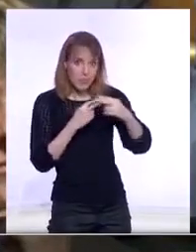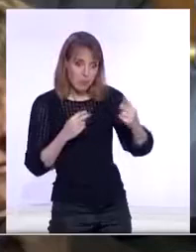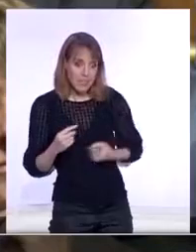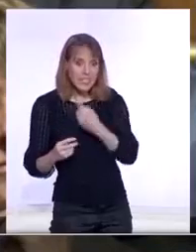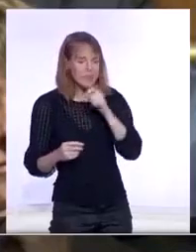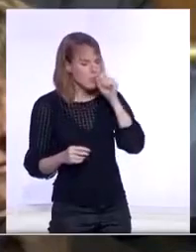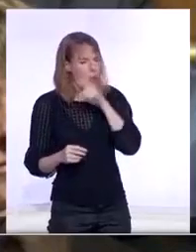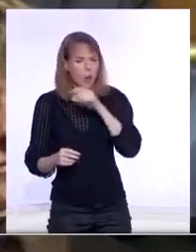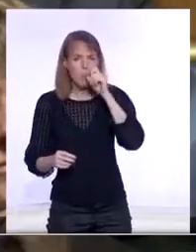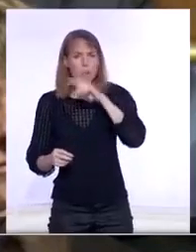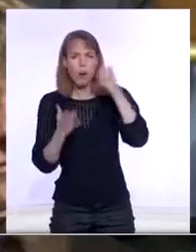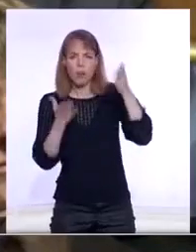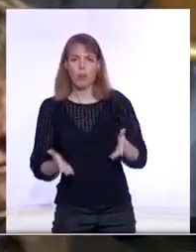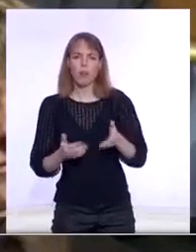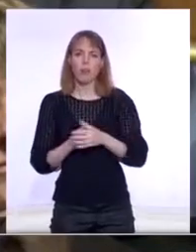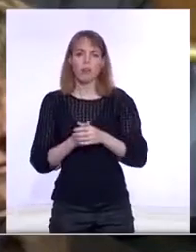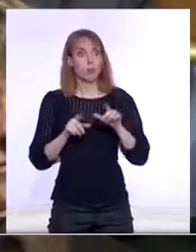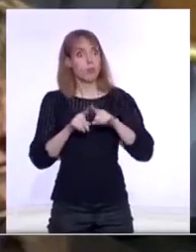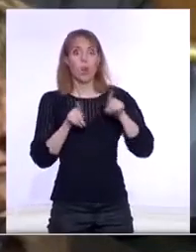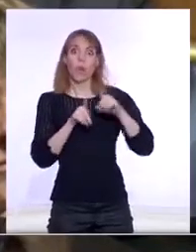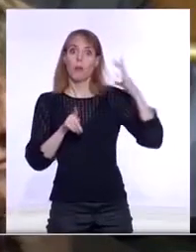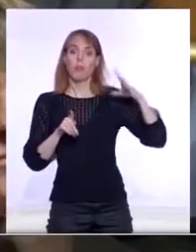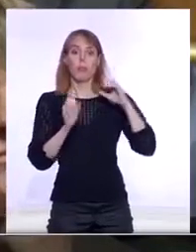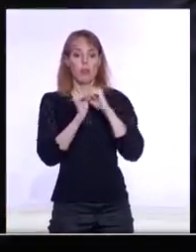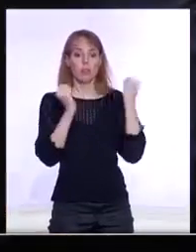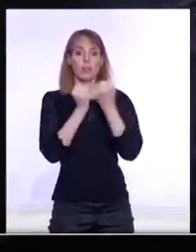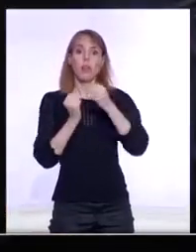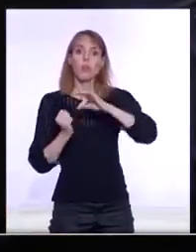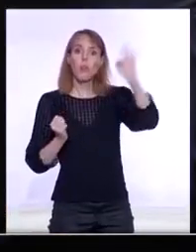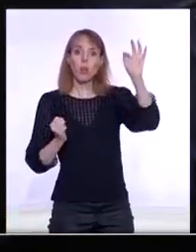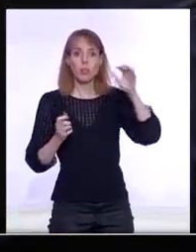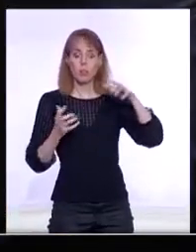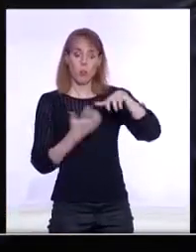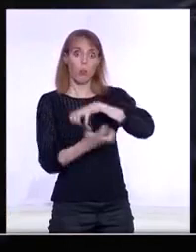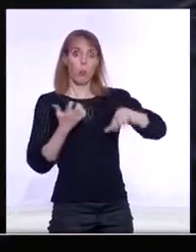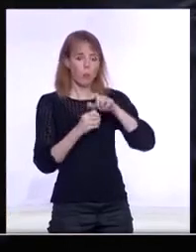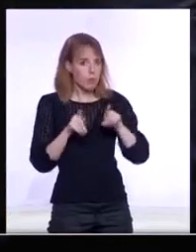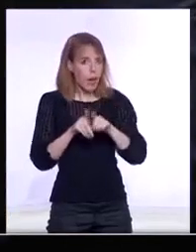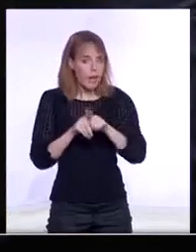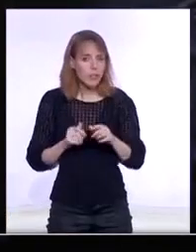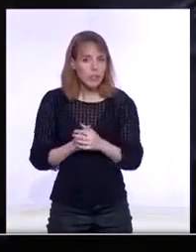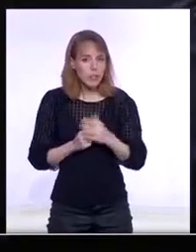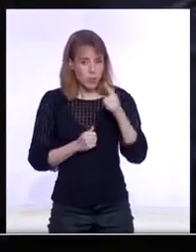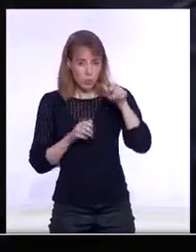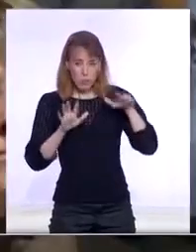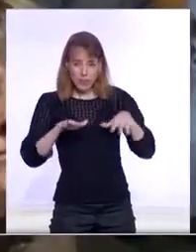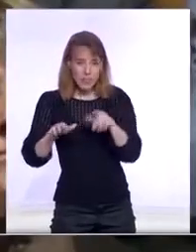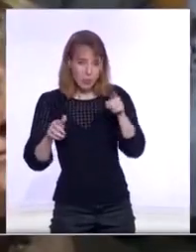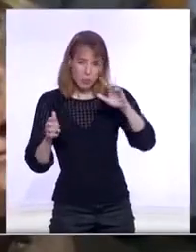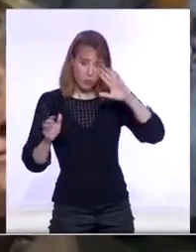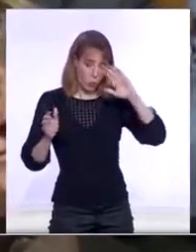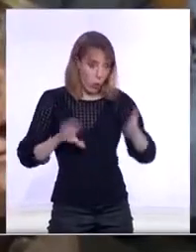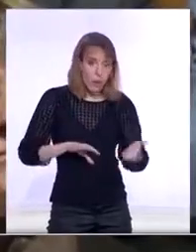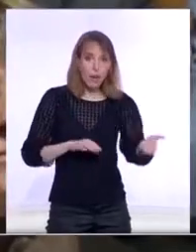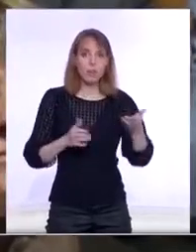vous avez menti ici lors du fiasco du Stade de France. Dans quel pays, après avoir mis 2 manifestants dans le coma, toute la chaîne de commandement